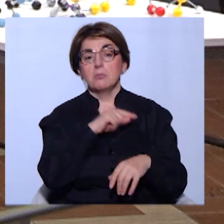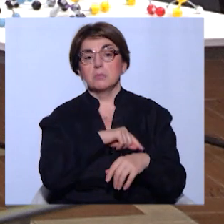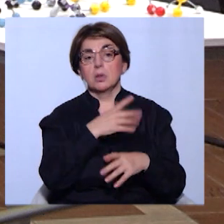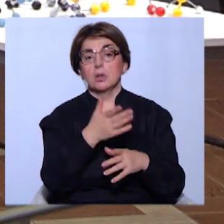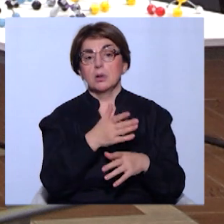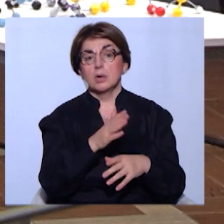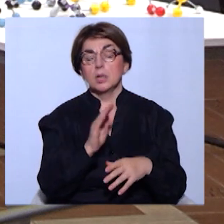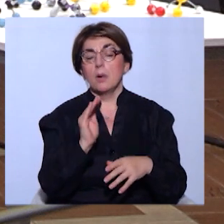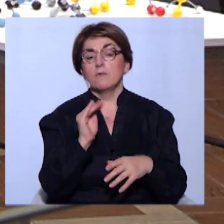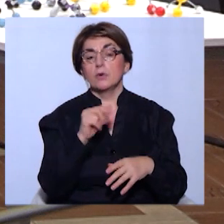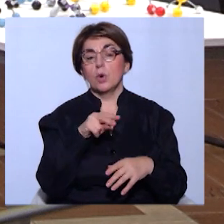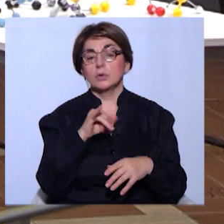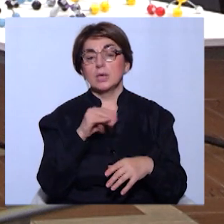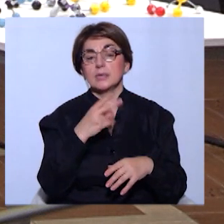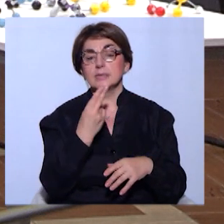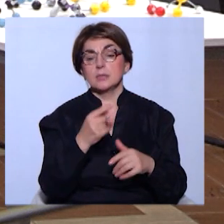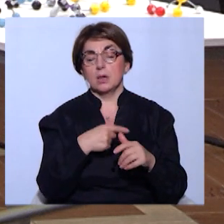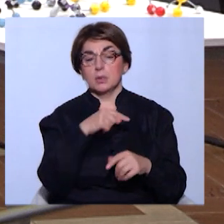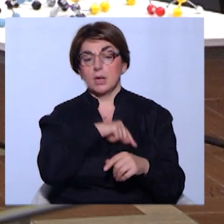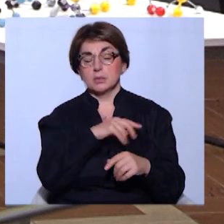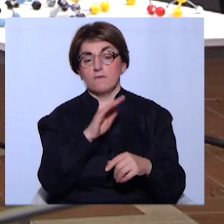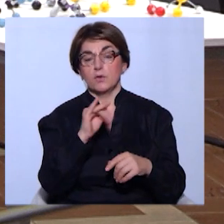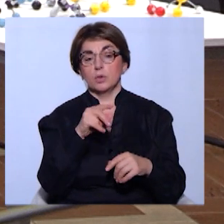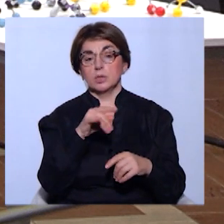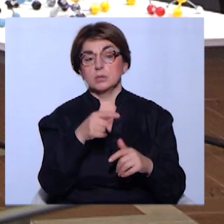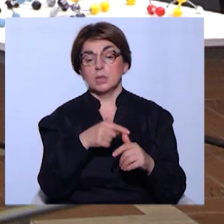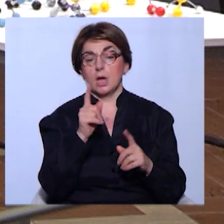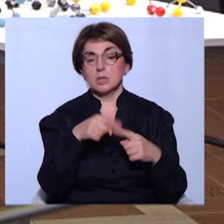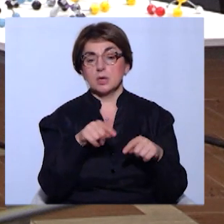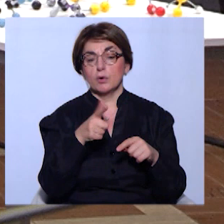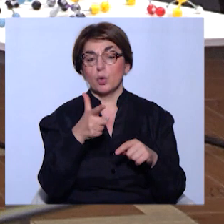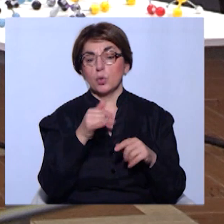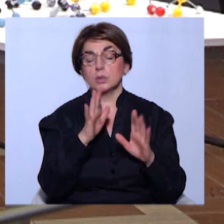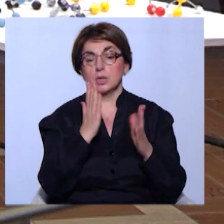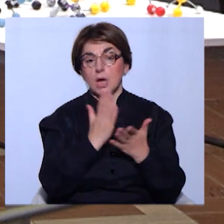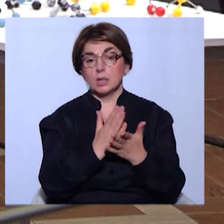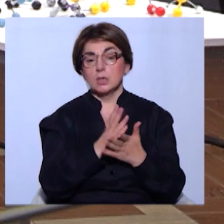რომბული, მონოკლინური და პლასტიკური გოგირდი.